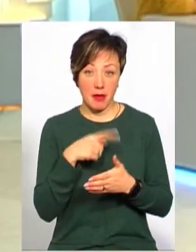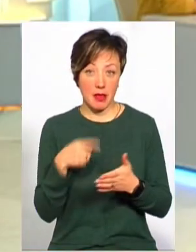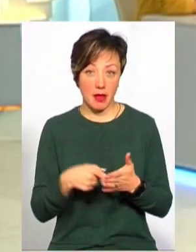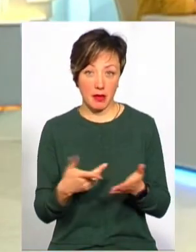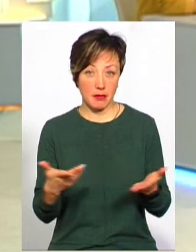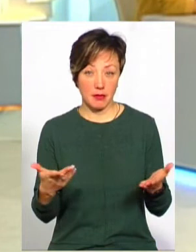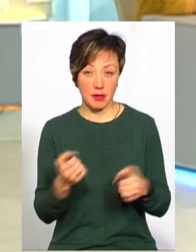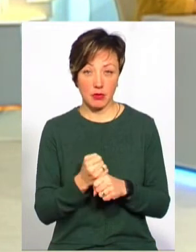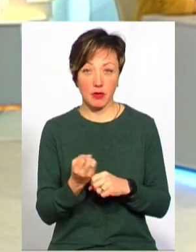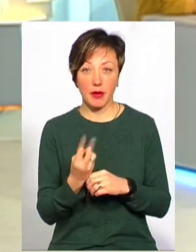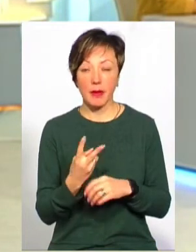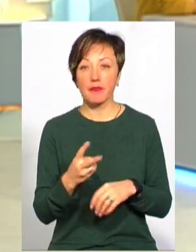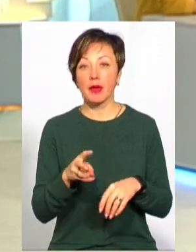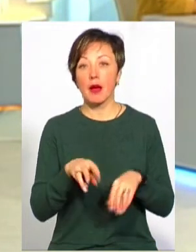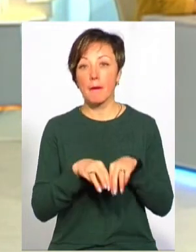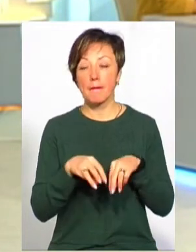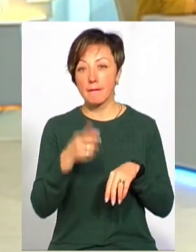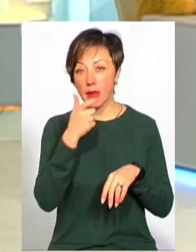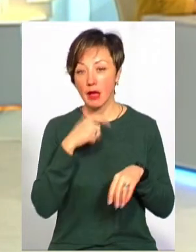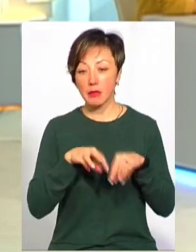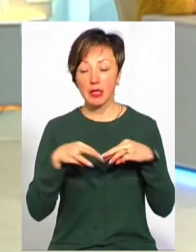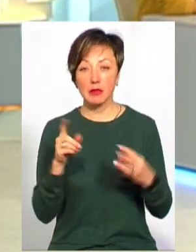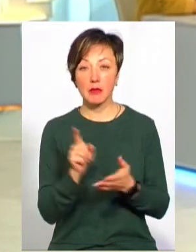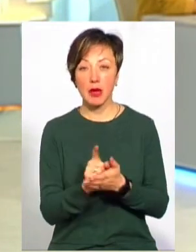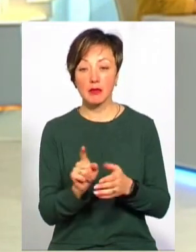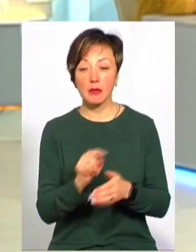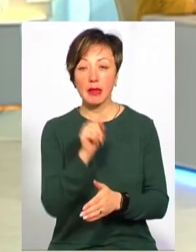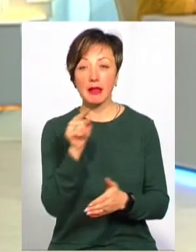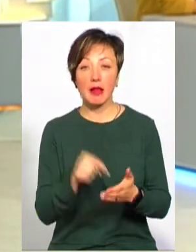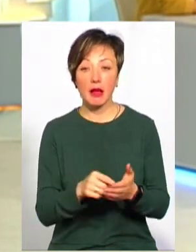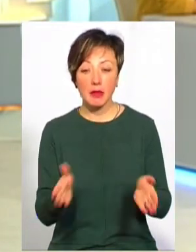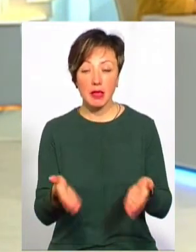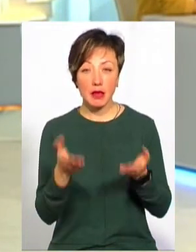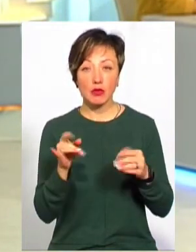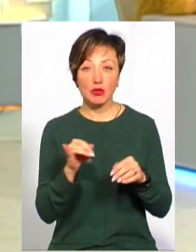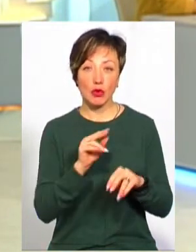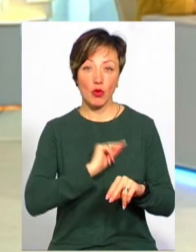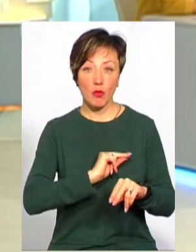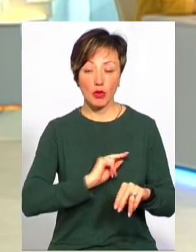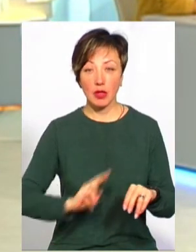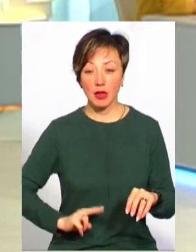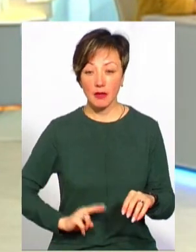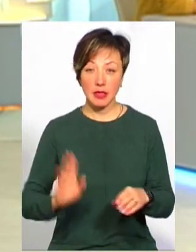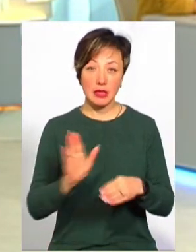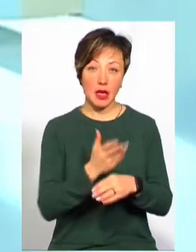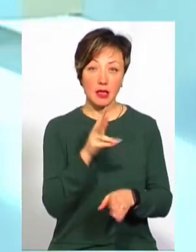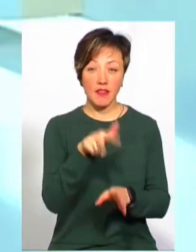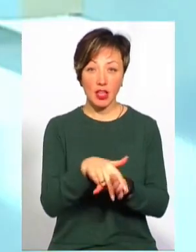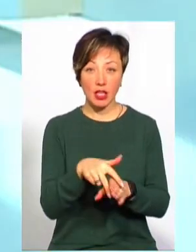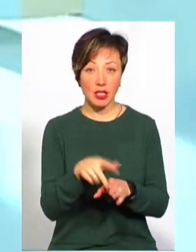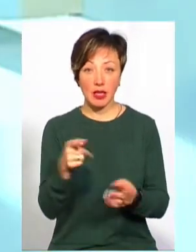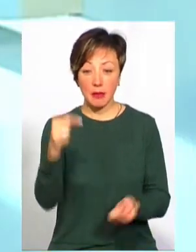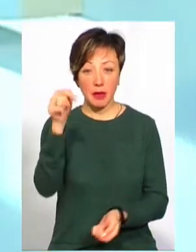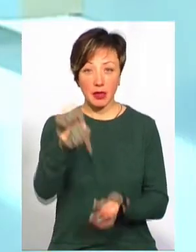ставити таких питань. Сьогодні пан міністр мав би поставити питання про те, що з роботодавця потрібно зняти ті навантаження, котрі